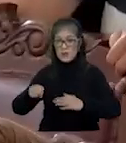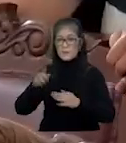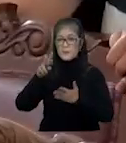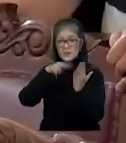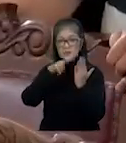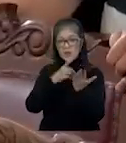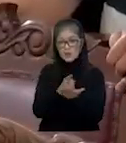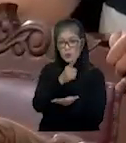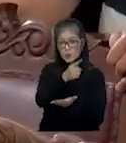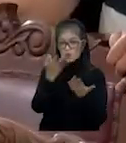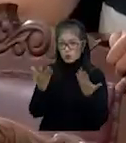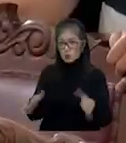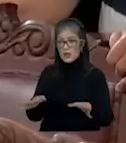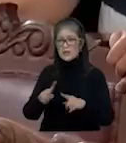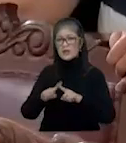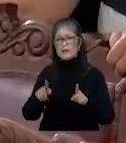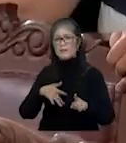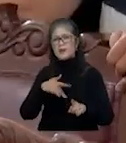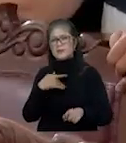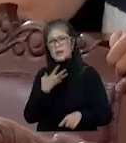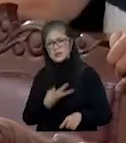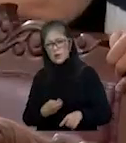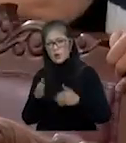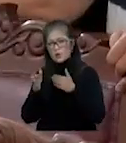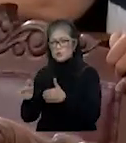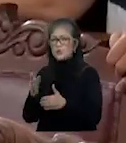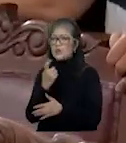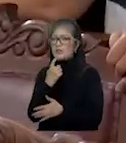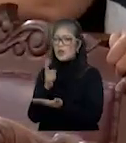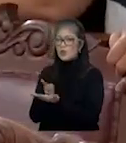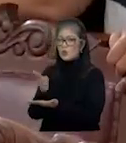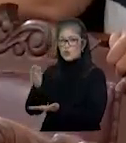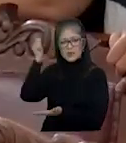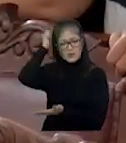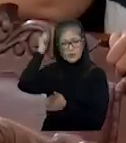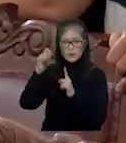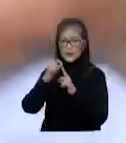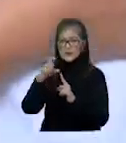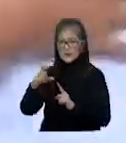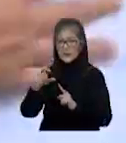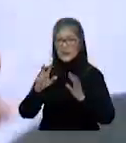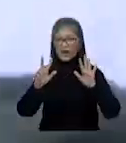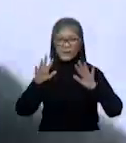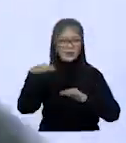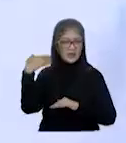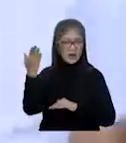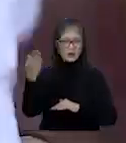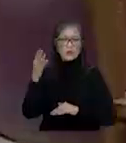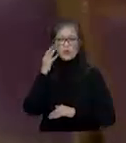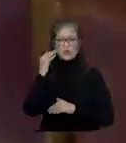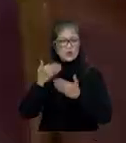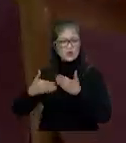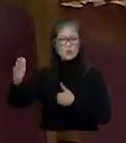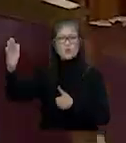Joshua mengaku kecewa. Terutama terkait tuntutan Putri Chandrawati yang hanya 8 tahun dan tuntutan seumur hidup bagi